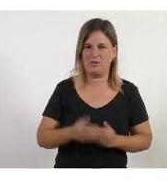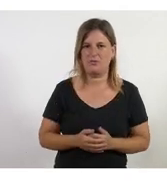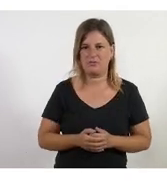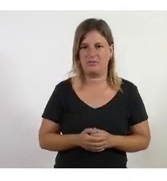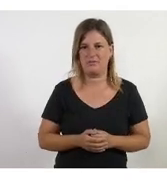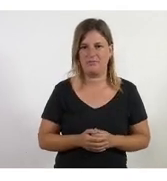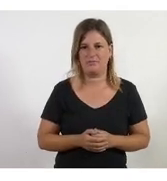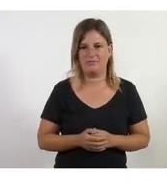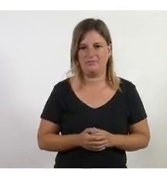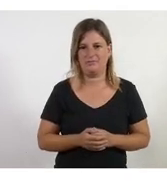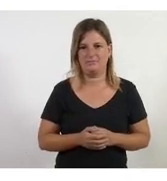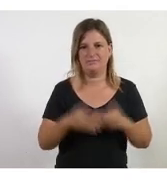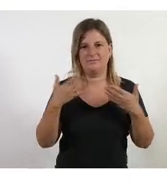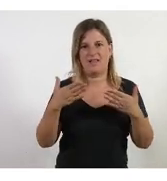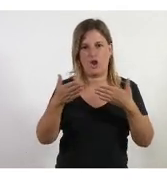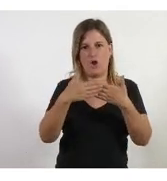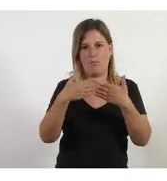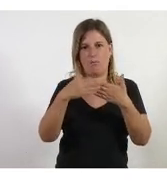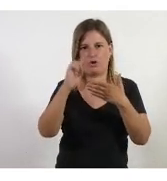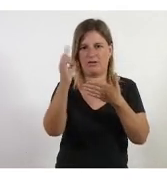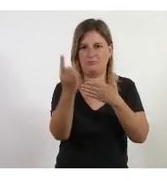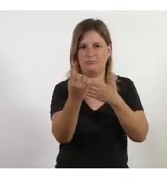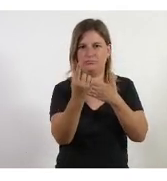I vas cap a la porta.